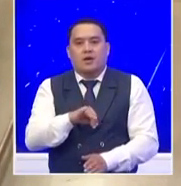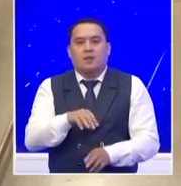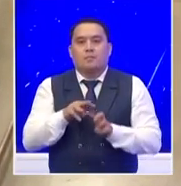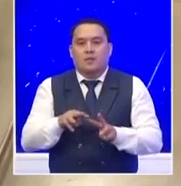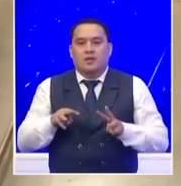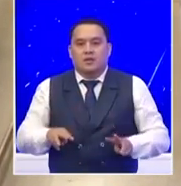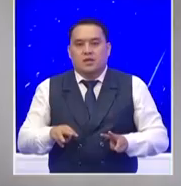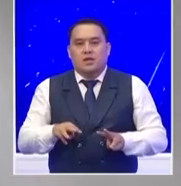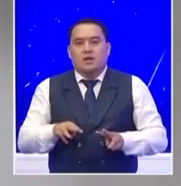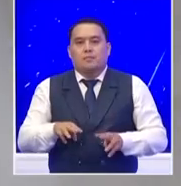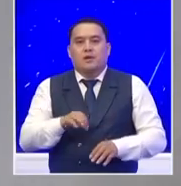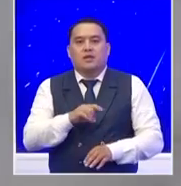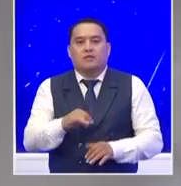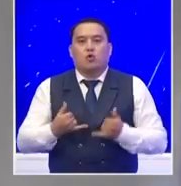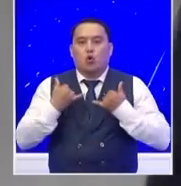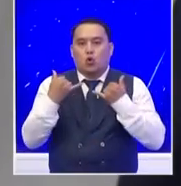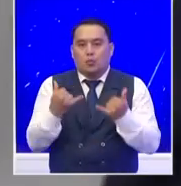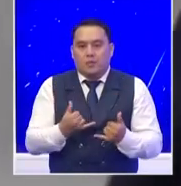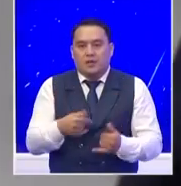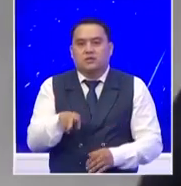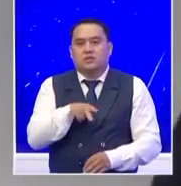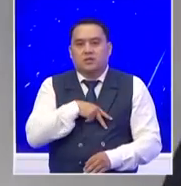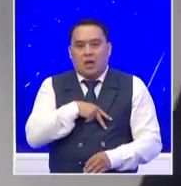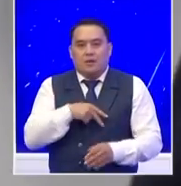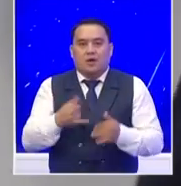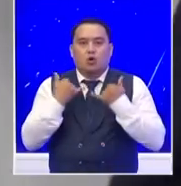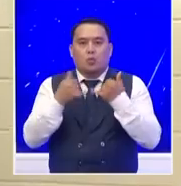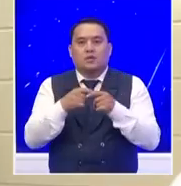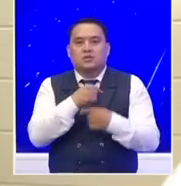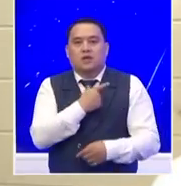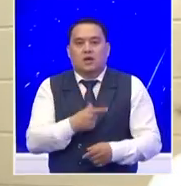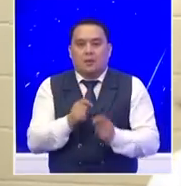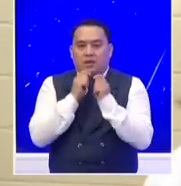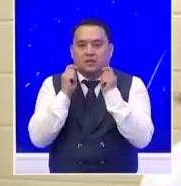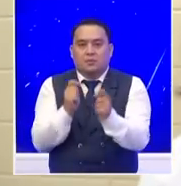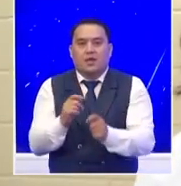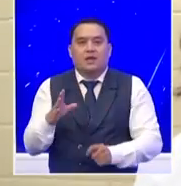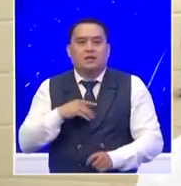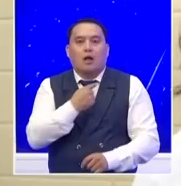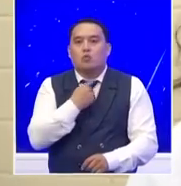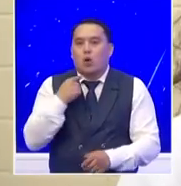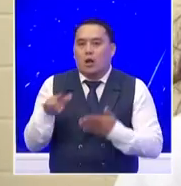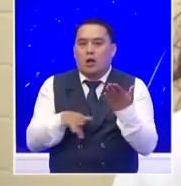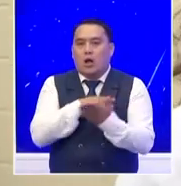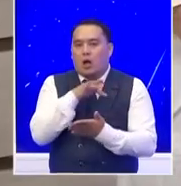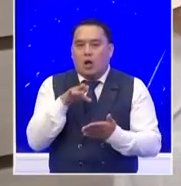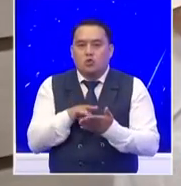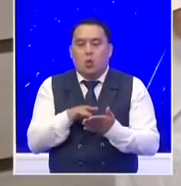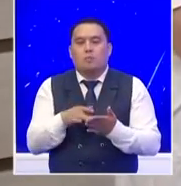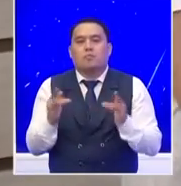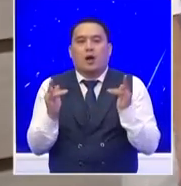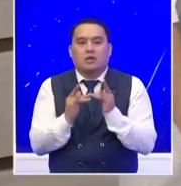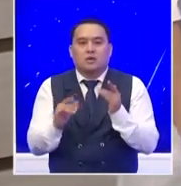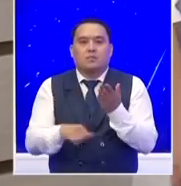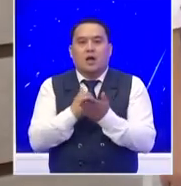Мейрембековаға министр Елжан Біртановтың құрмет төсбелгісі мен құрмет грамотасы табысталды. Талдықорған қалалық көпсалалы ауруханасы